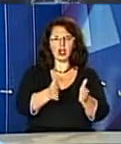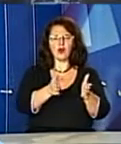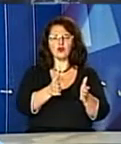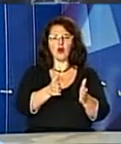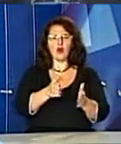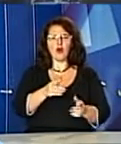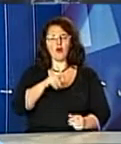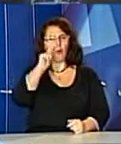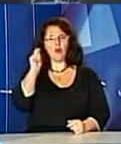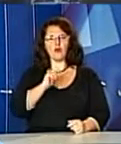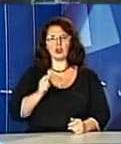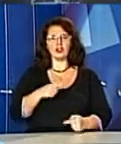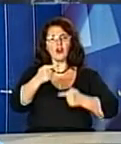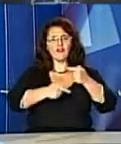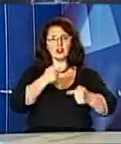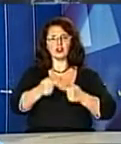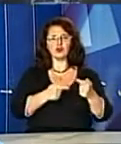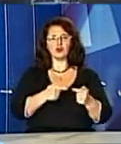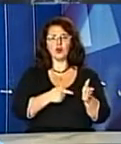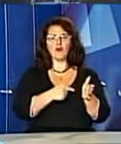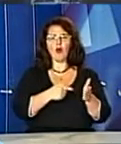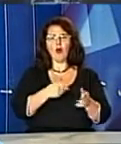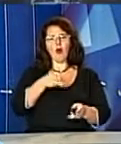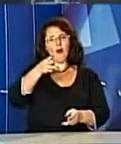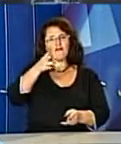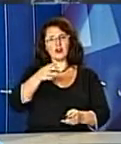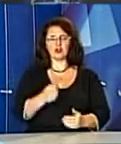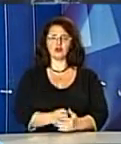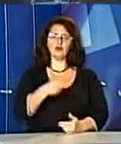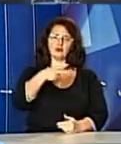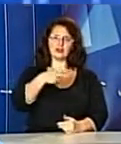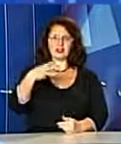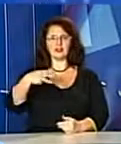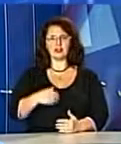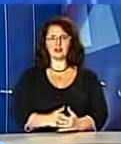Тимуляк розповість у наступному випуску о 20:30.